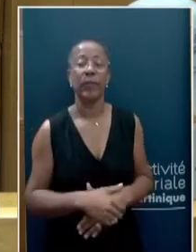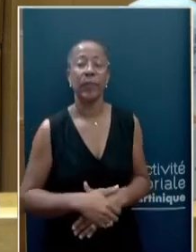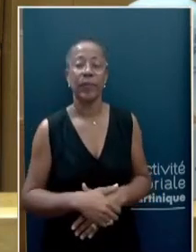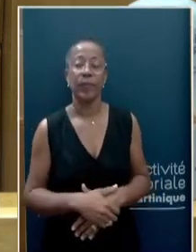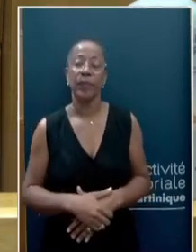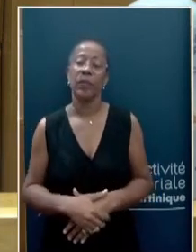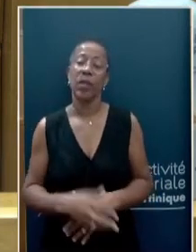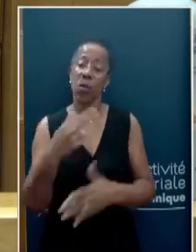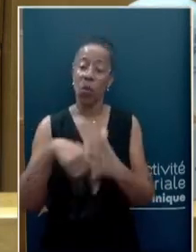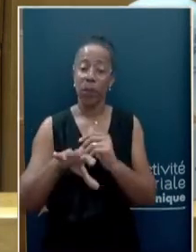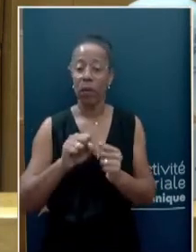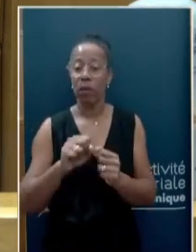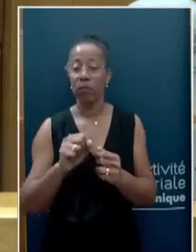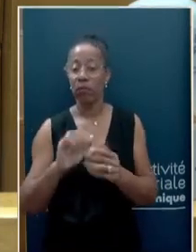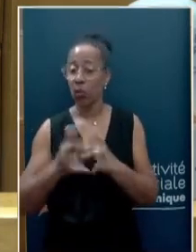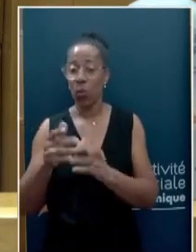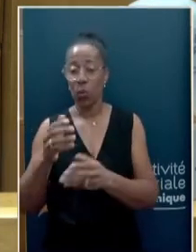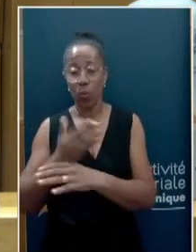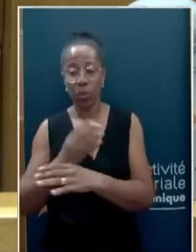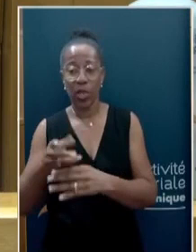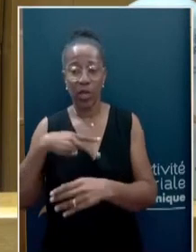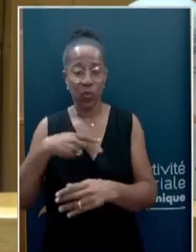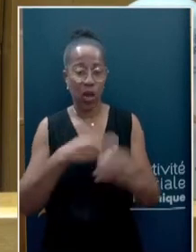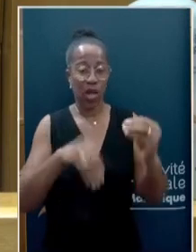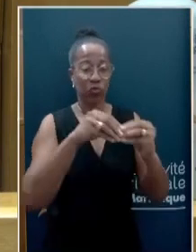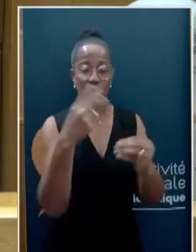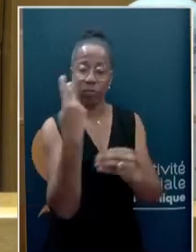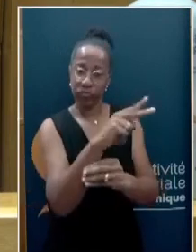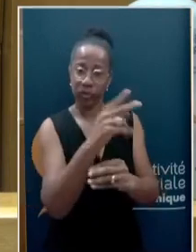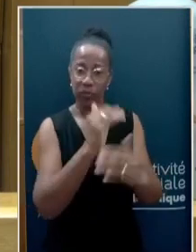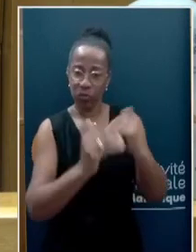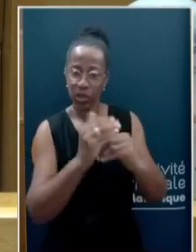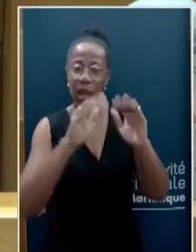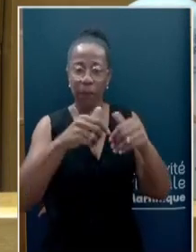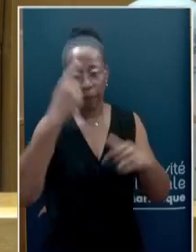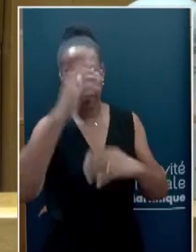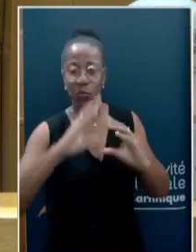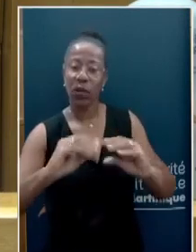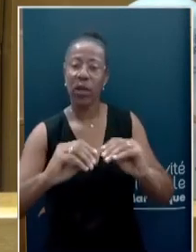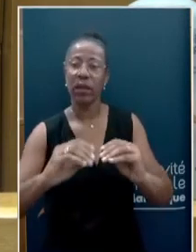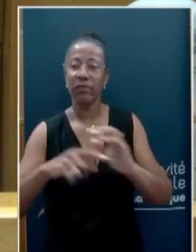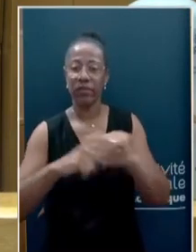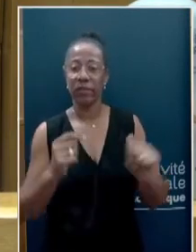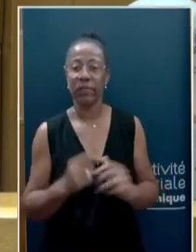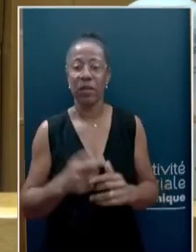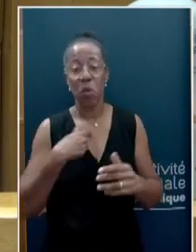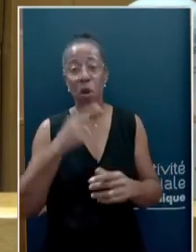Vous reprenez tous nos projets, vous ajoutez les votes et vous pensez que ça va être réalisé. Je suis un peu